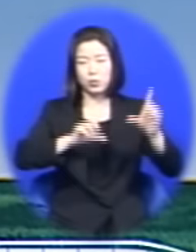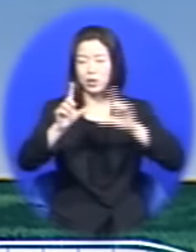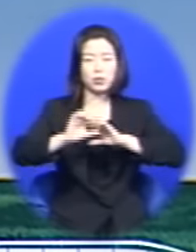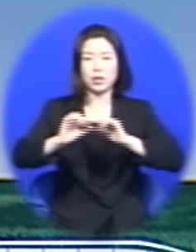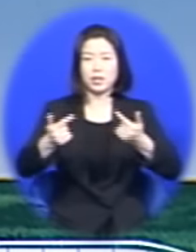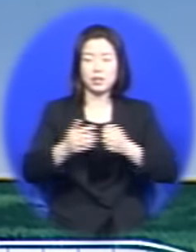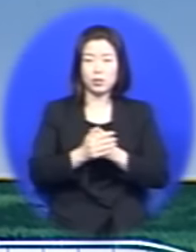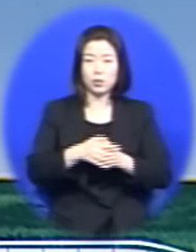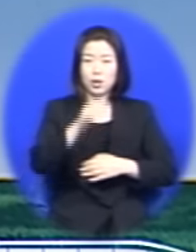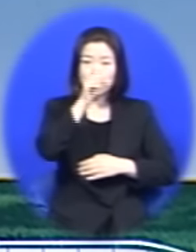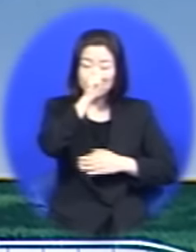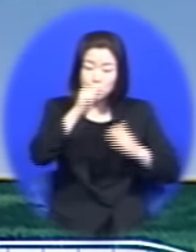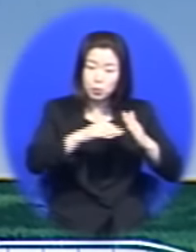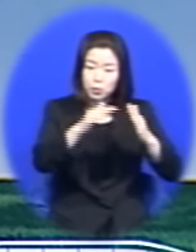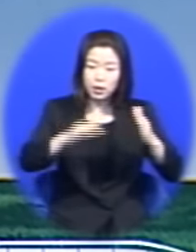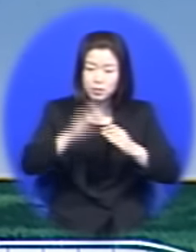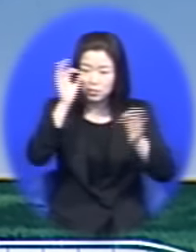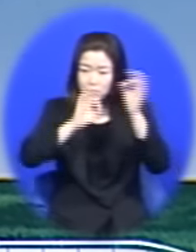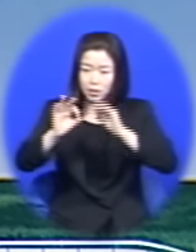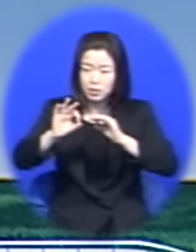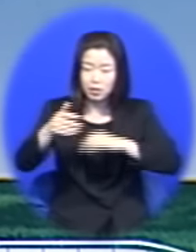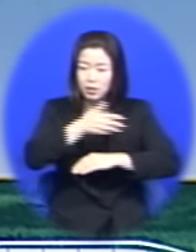가정을 찾아다니는 사람이 있어요?